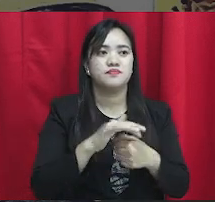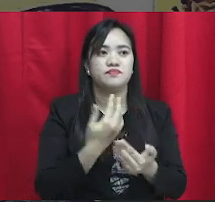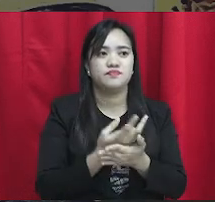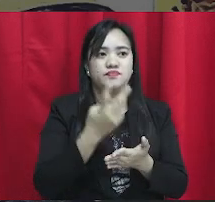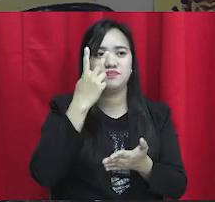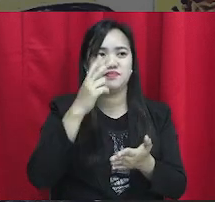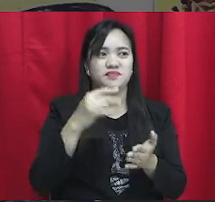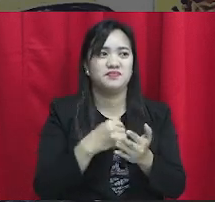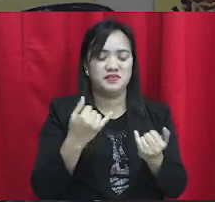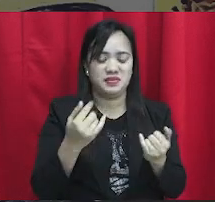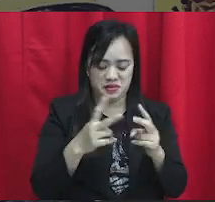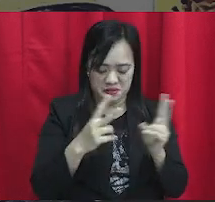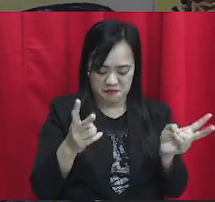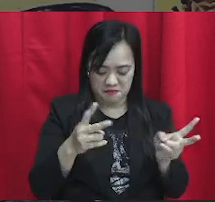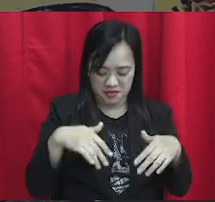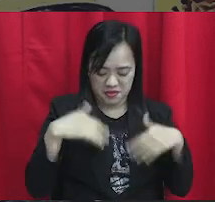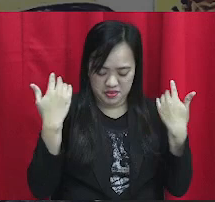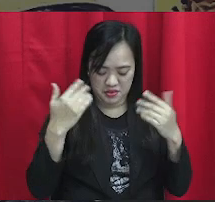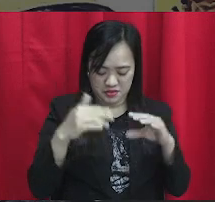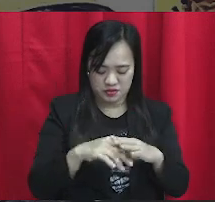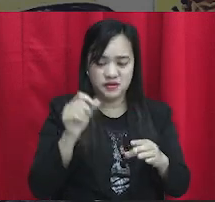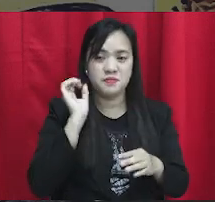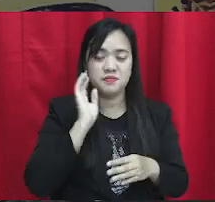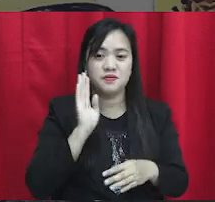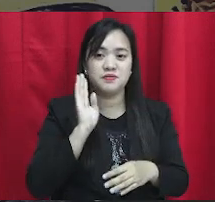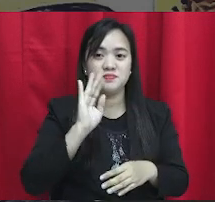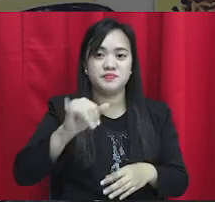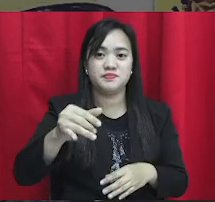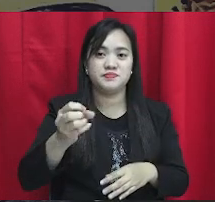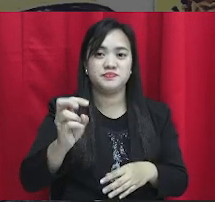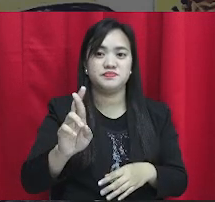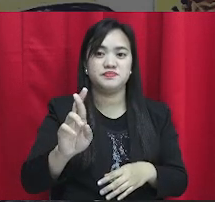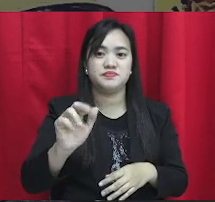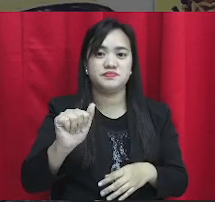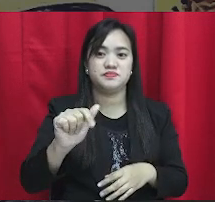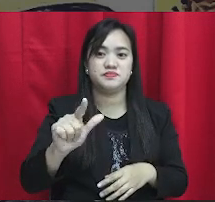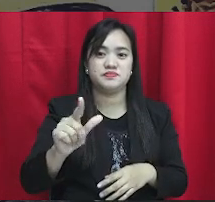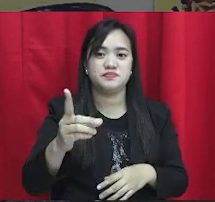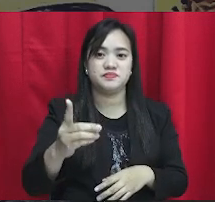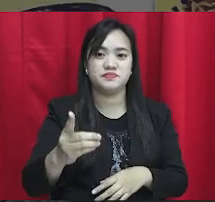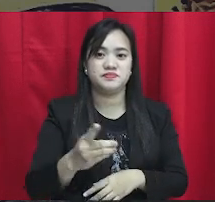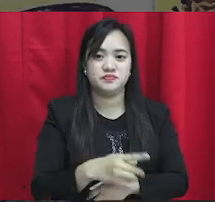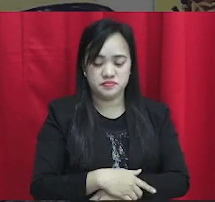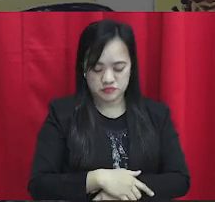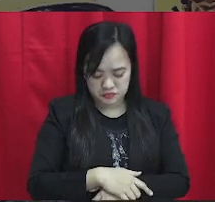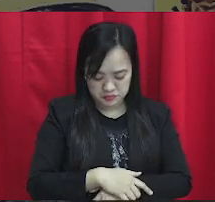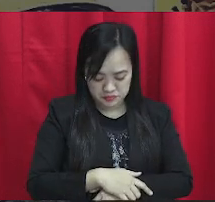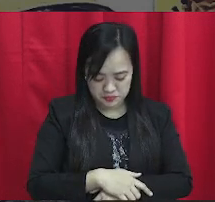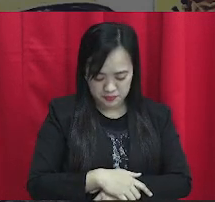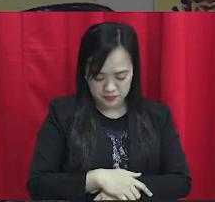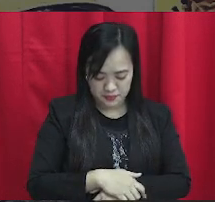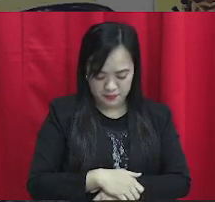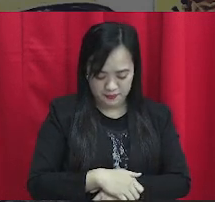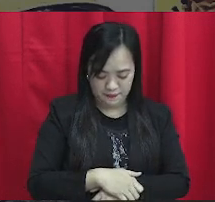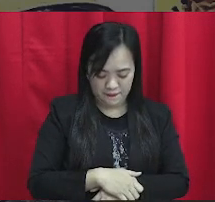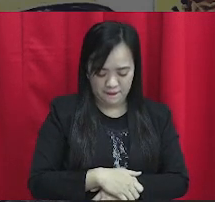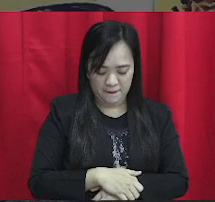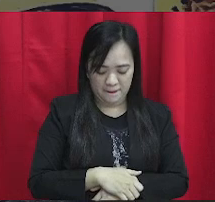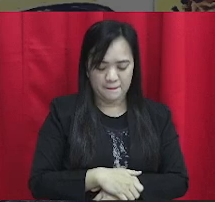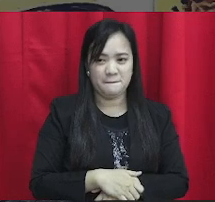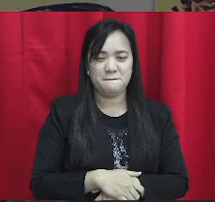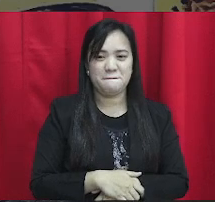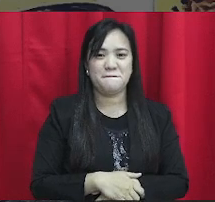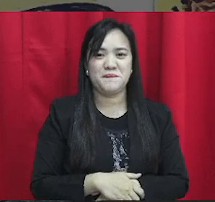siya kay Sir Gerald eh. Totoo yan. Opo, mas mukha pang bata si tatay kaysa dyan sa katabi niyo, ma'am.